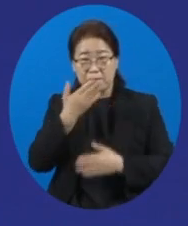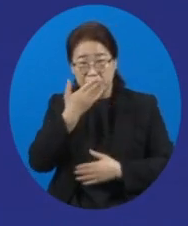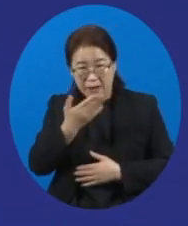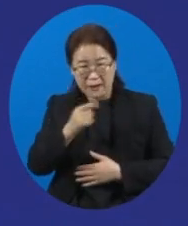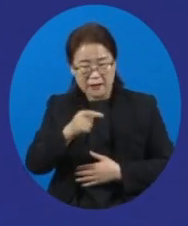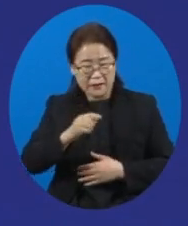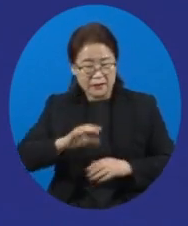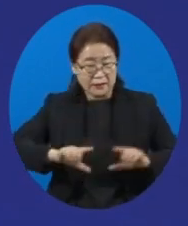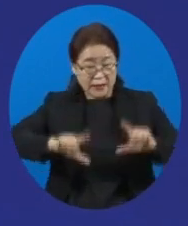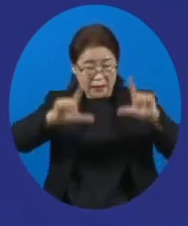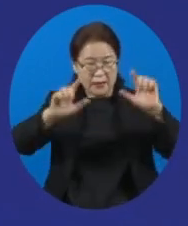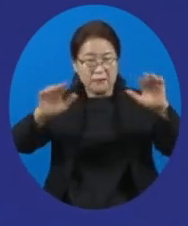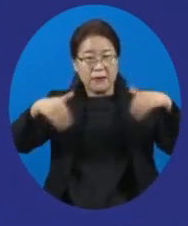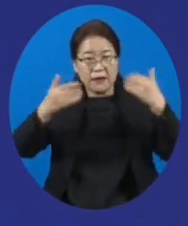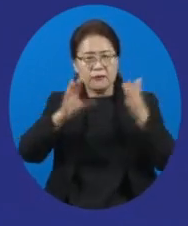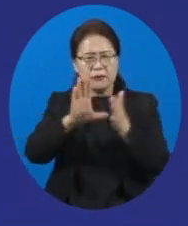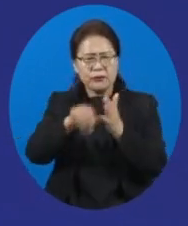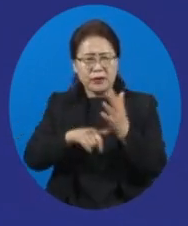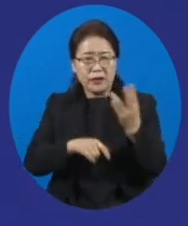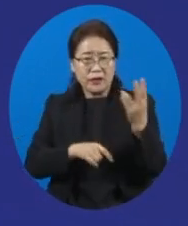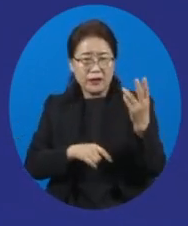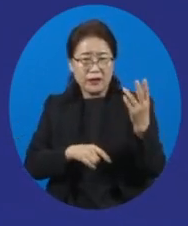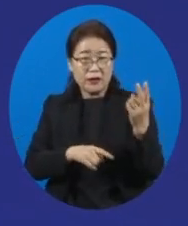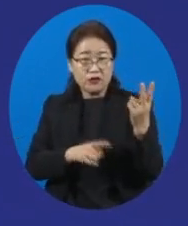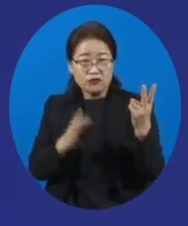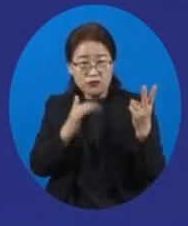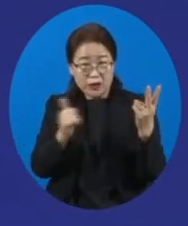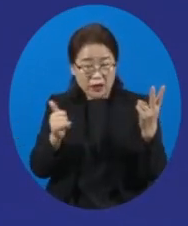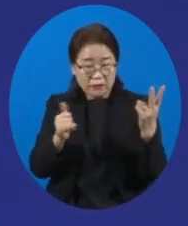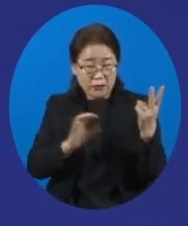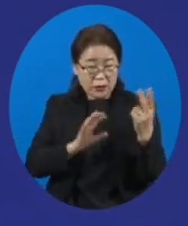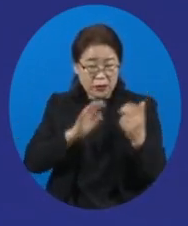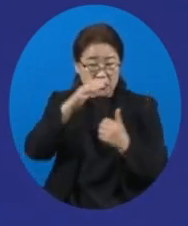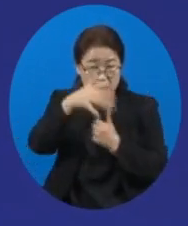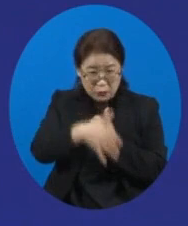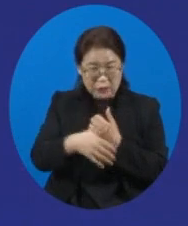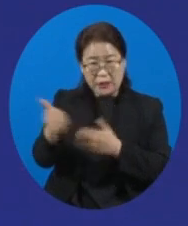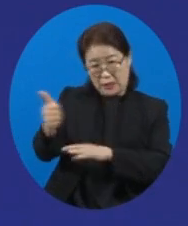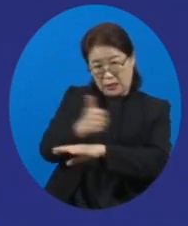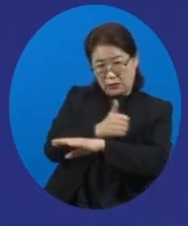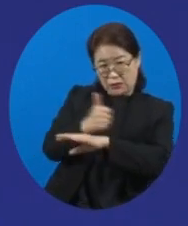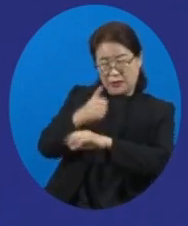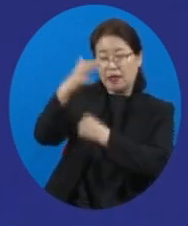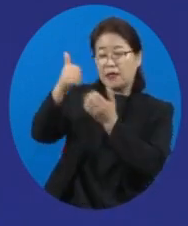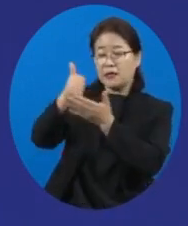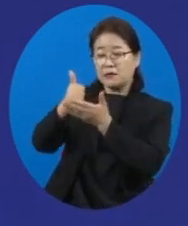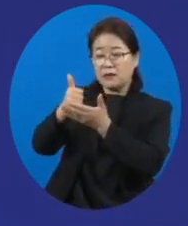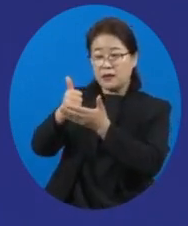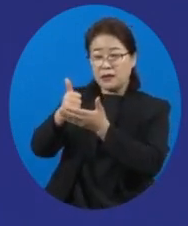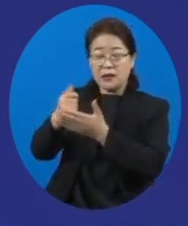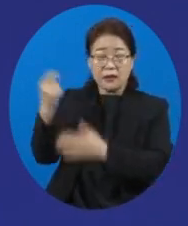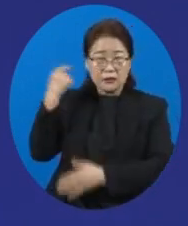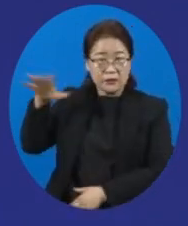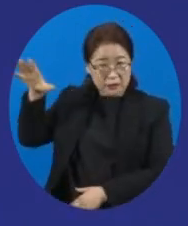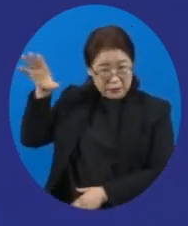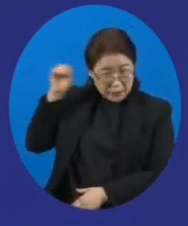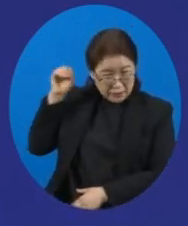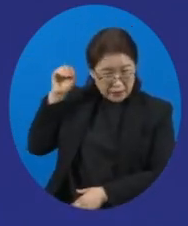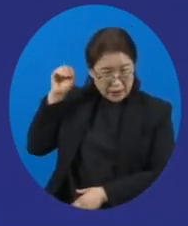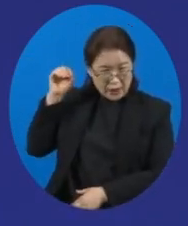그날 바람이 불 때에 아담과 하와는 동산에 거니시는 하나님의 소리를 들었다라고